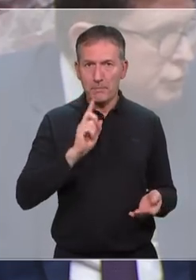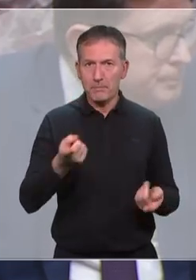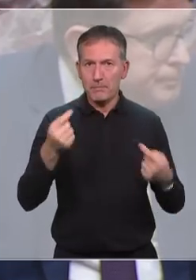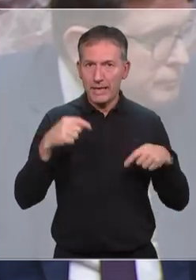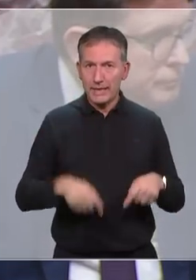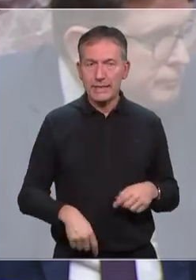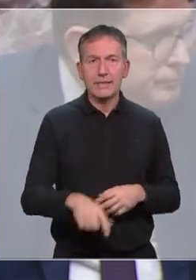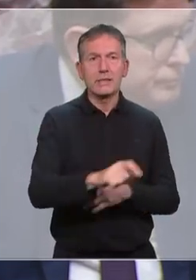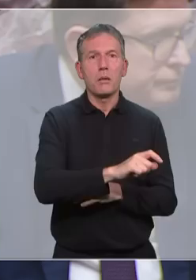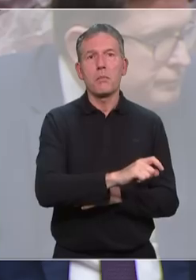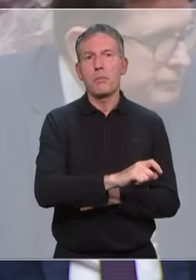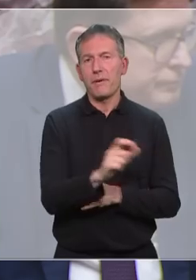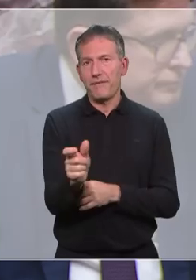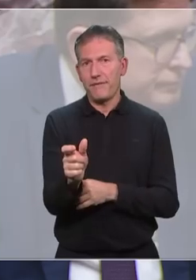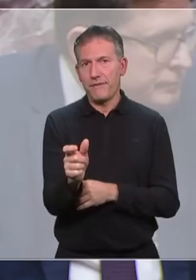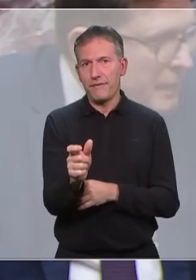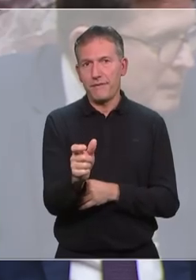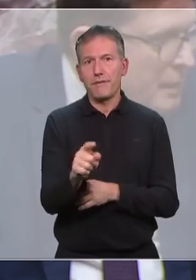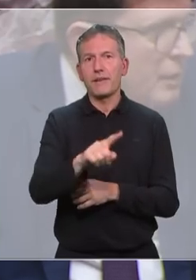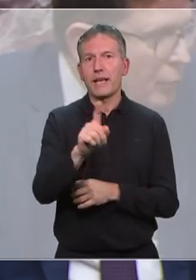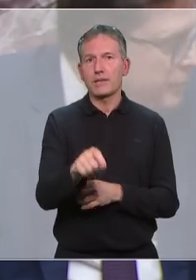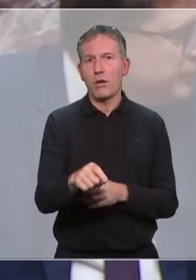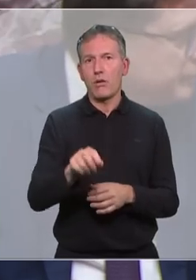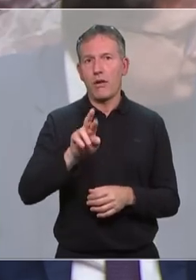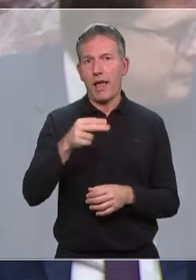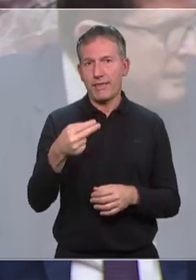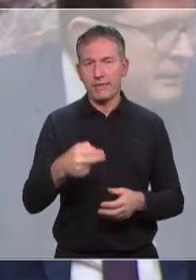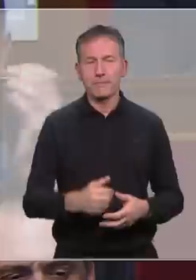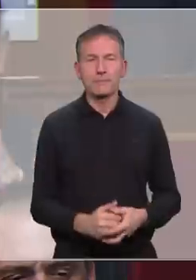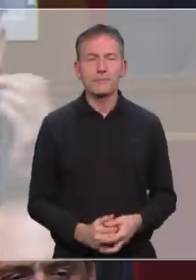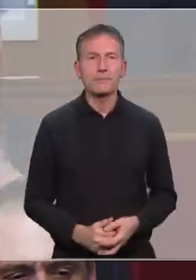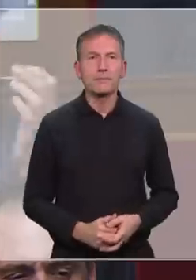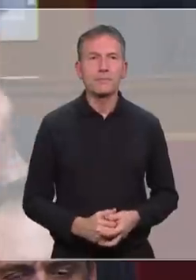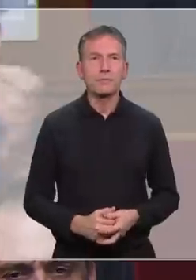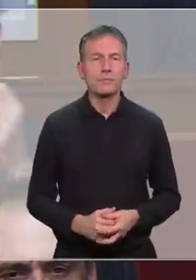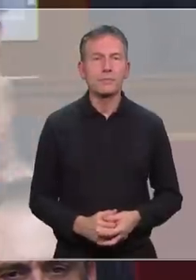La parole est à Monsieur Julien Rancoul pour le Rassemblement national.